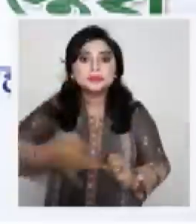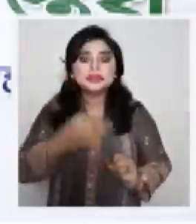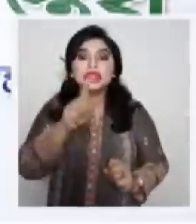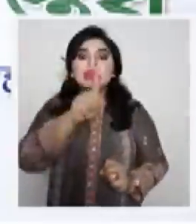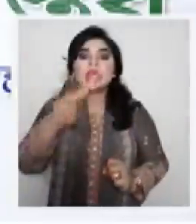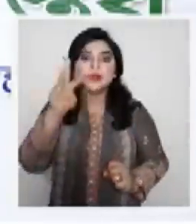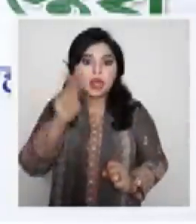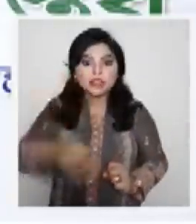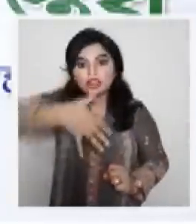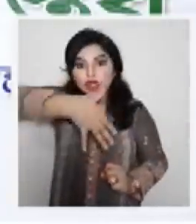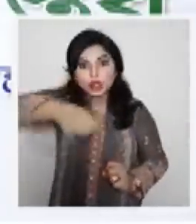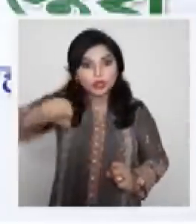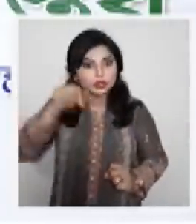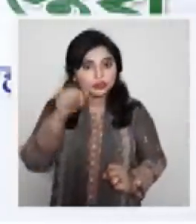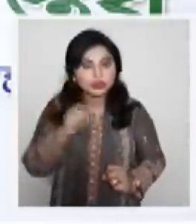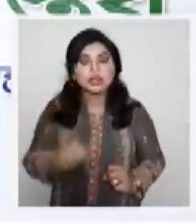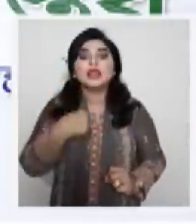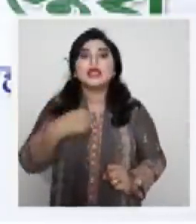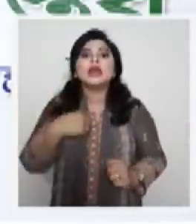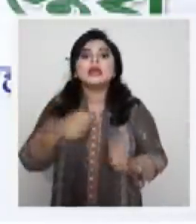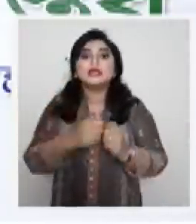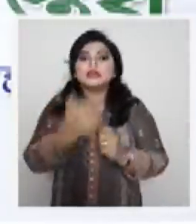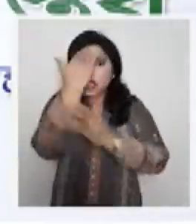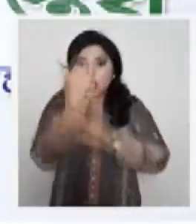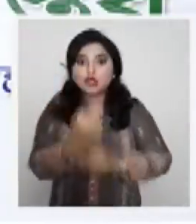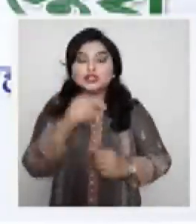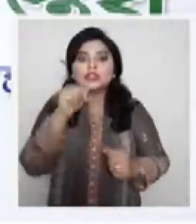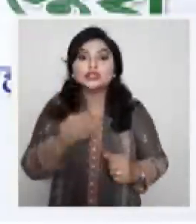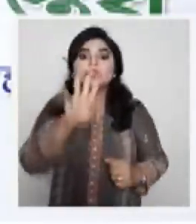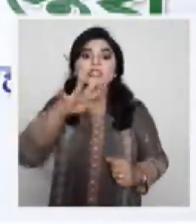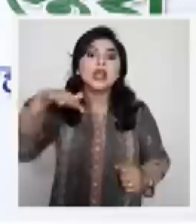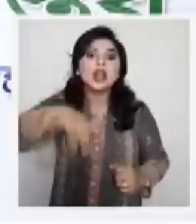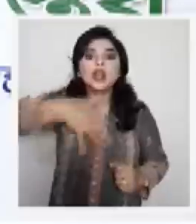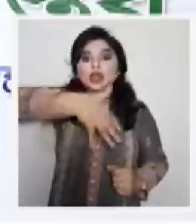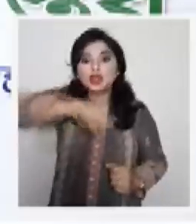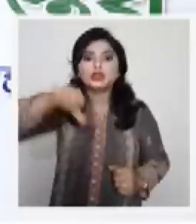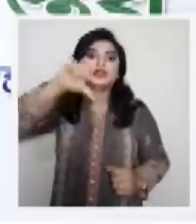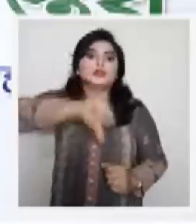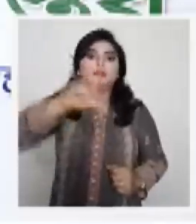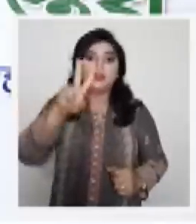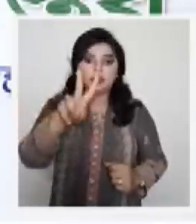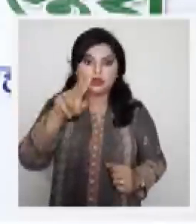দক্ষিণ পূর্ব এশিয়া 24 ঘন্টায় শনাক্ত হয়েছেন 15,913 জন, এ পর্যন্ত শনাক্ত হয়েছেন